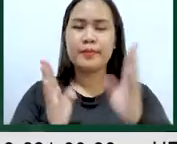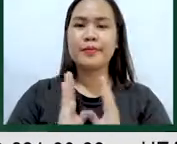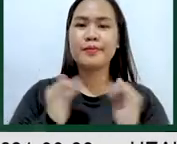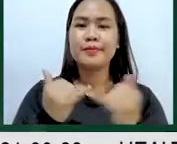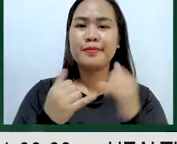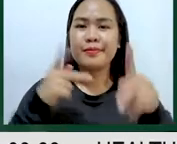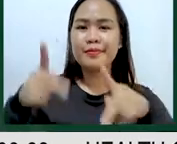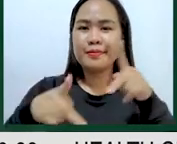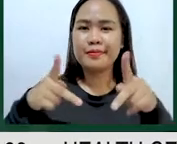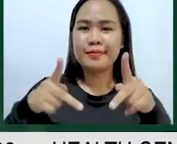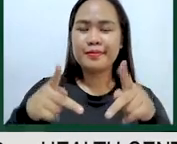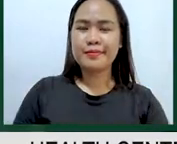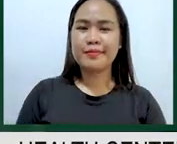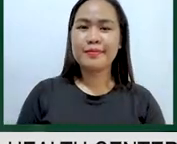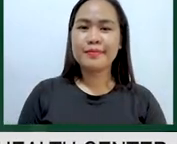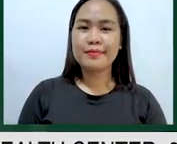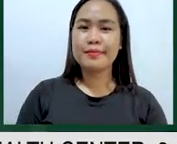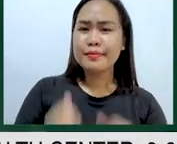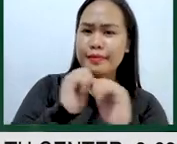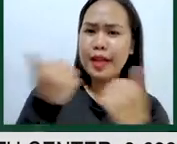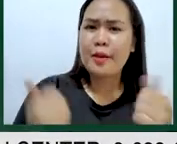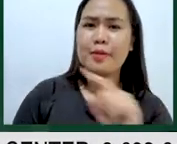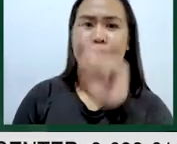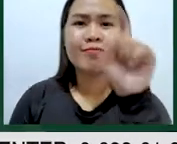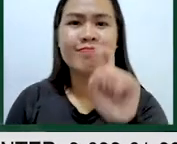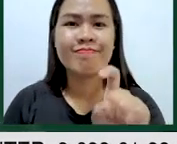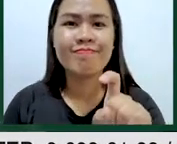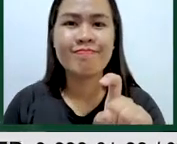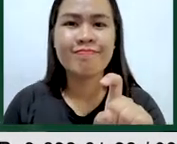kabarangay. So, kamusta po tayo? How is everyone?